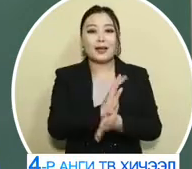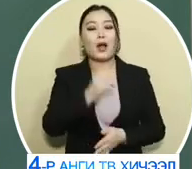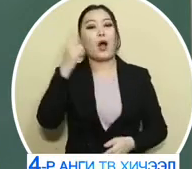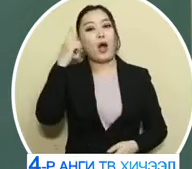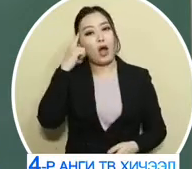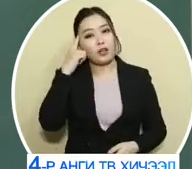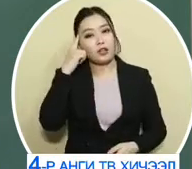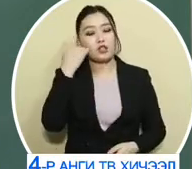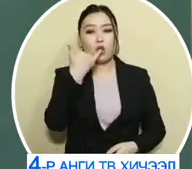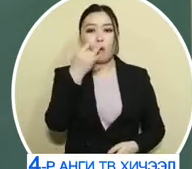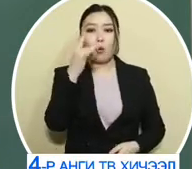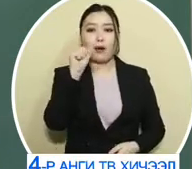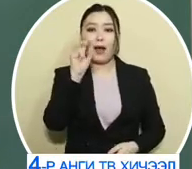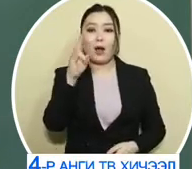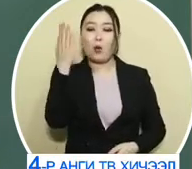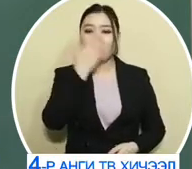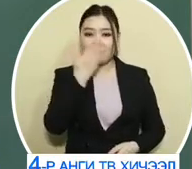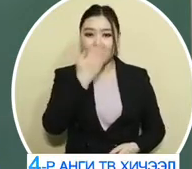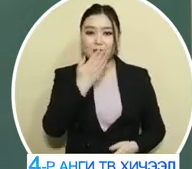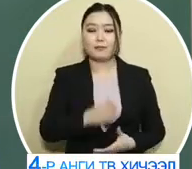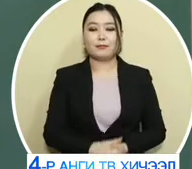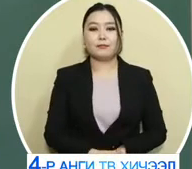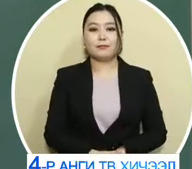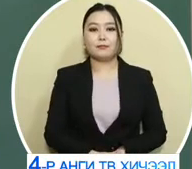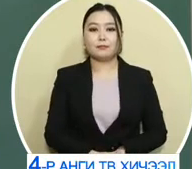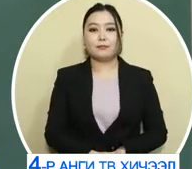ойлгож уран уншина.